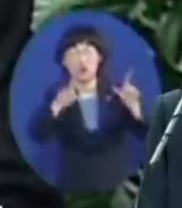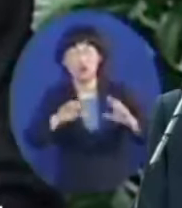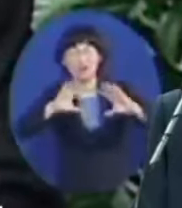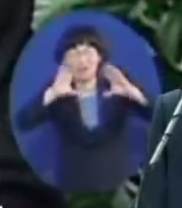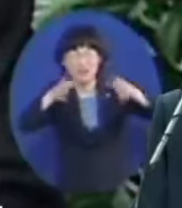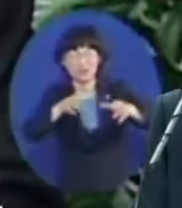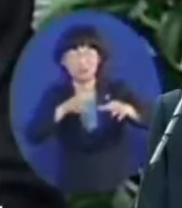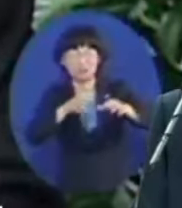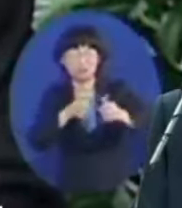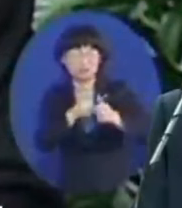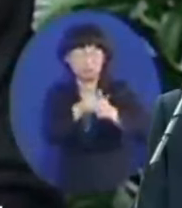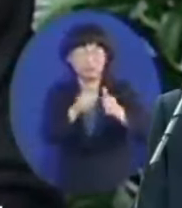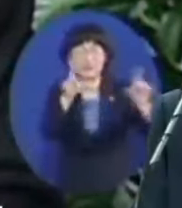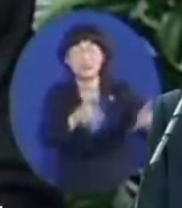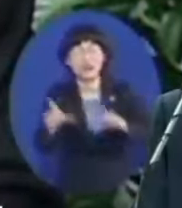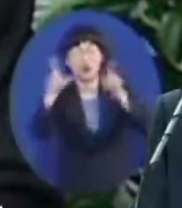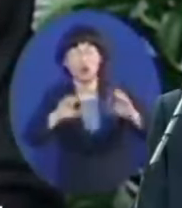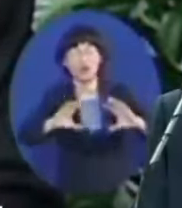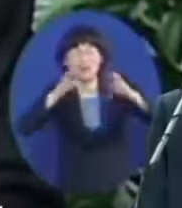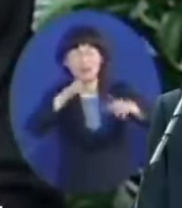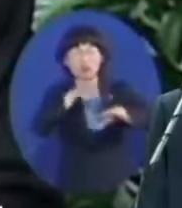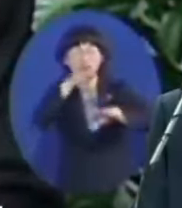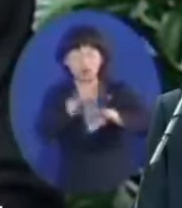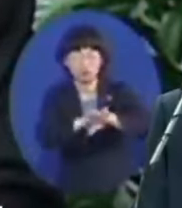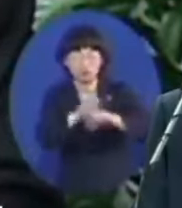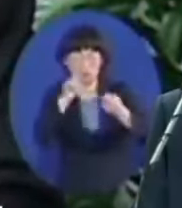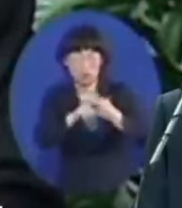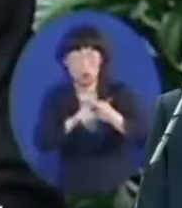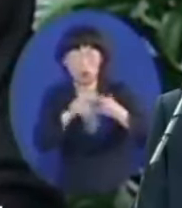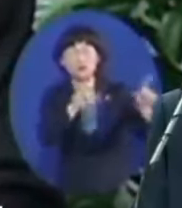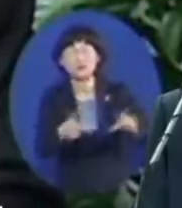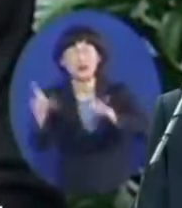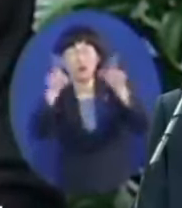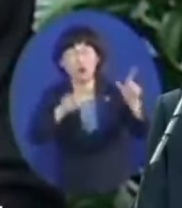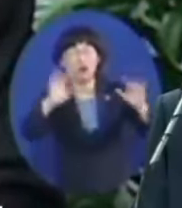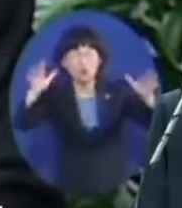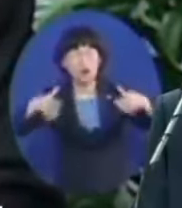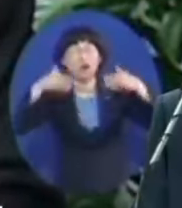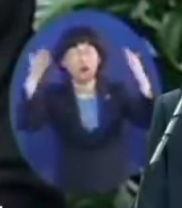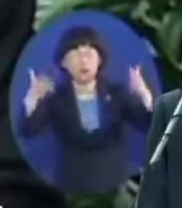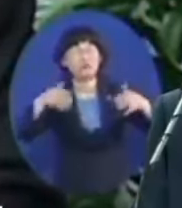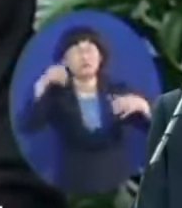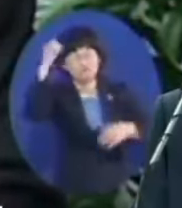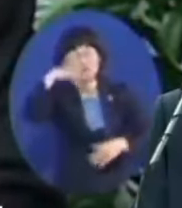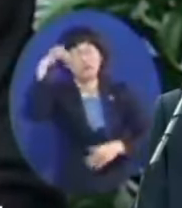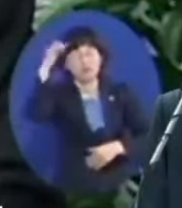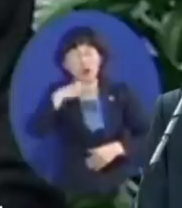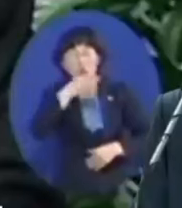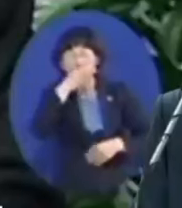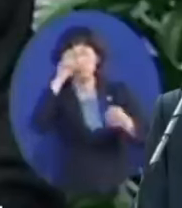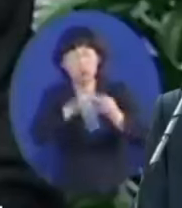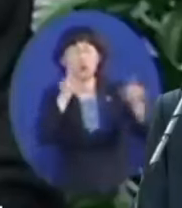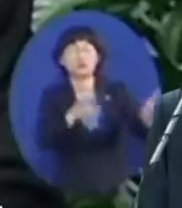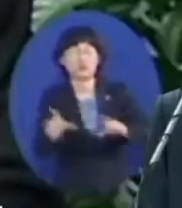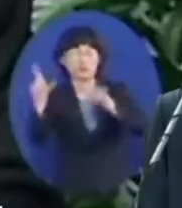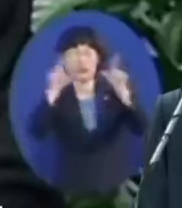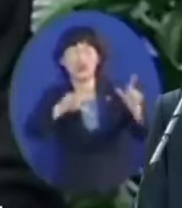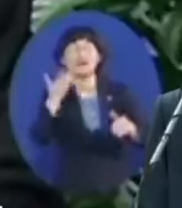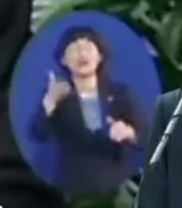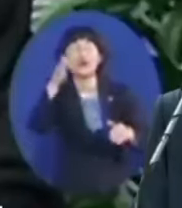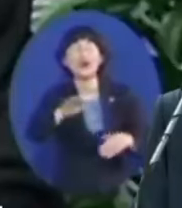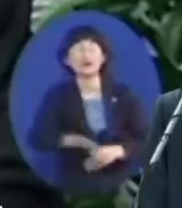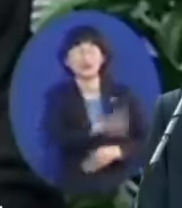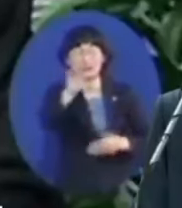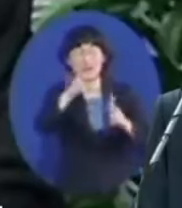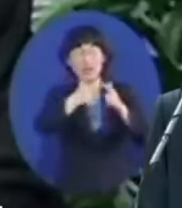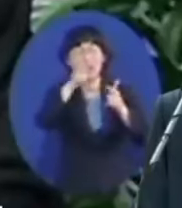살고 세상의 풍습을 따라 살고 바람 부는 대로 물결 치는 대로 욕심을 따라 삽니다. 그러나 우리는 예수